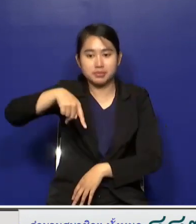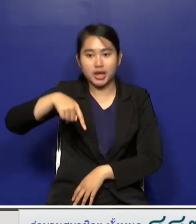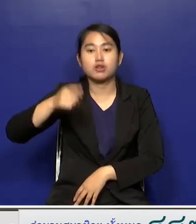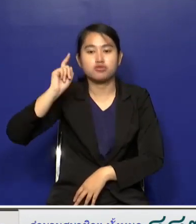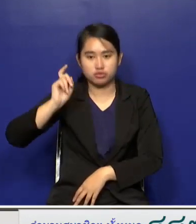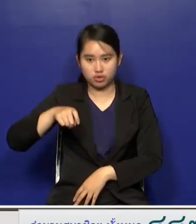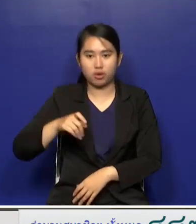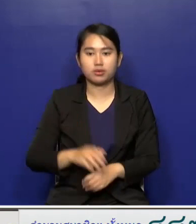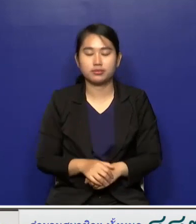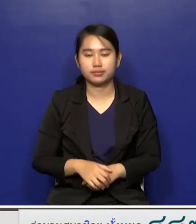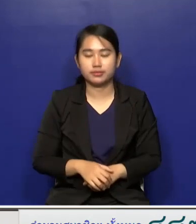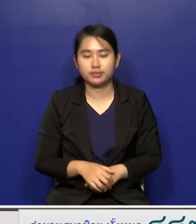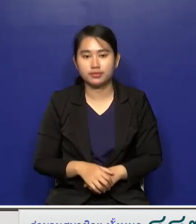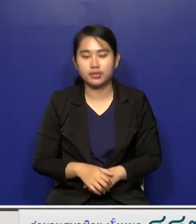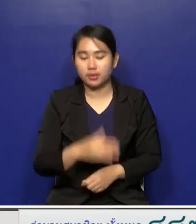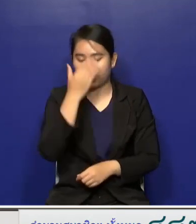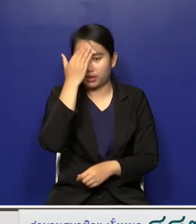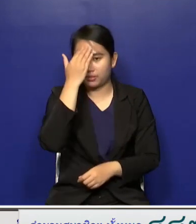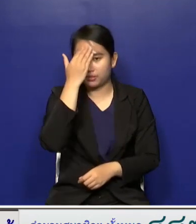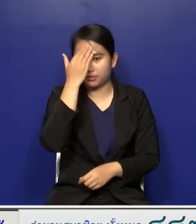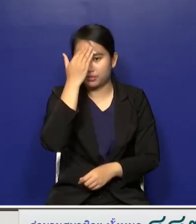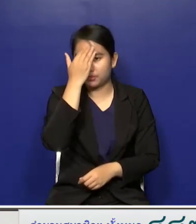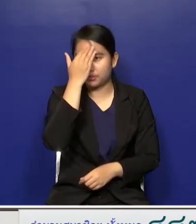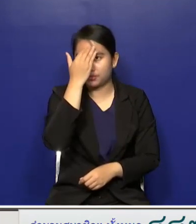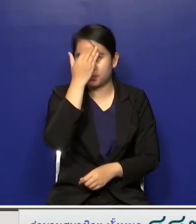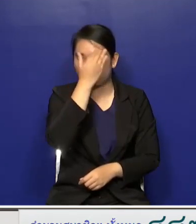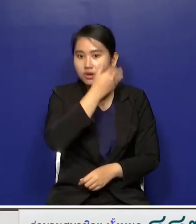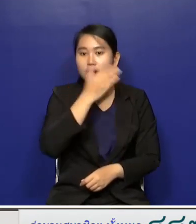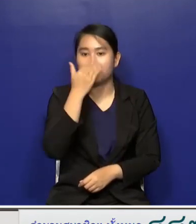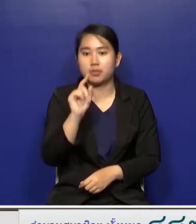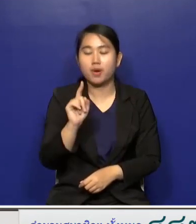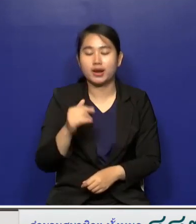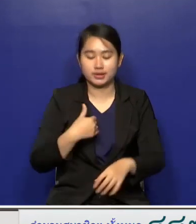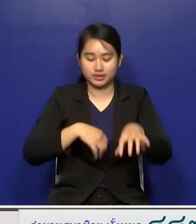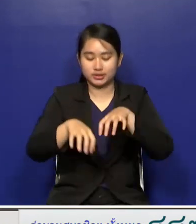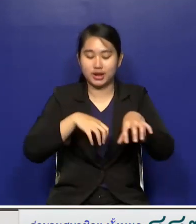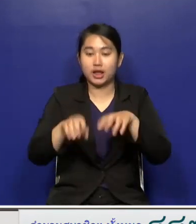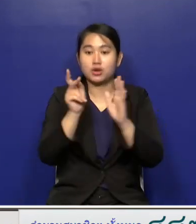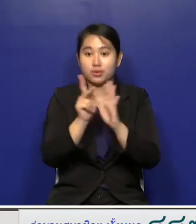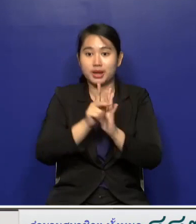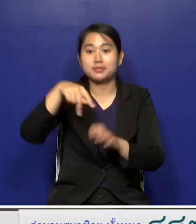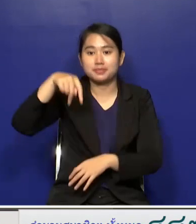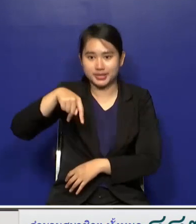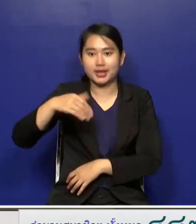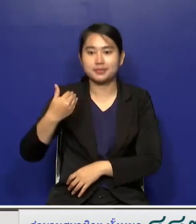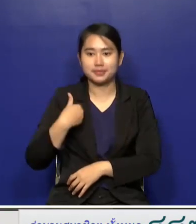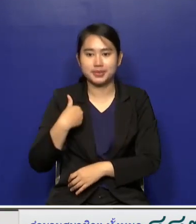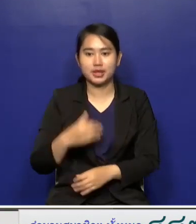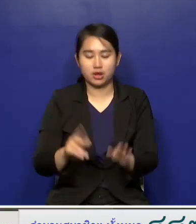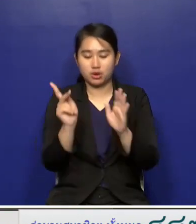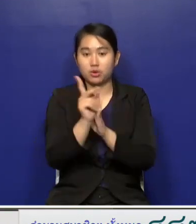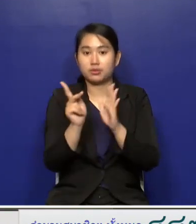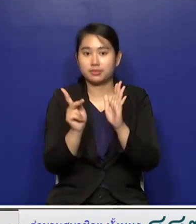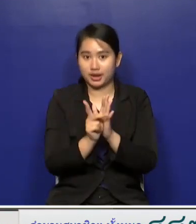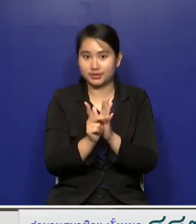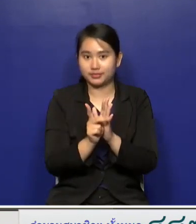ว่าลักษณะทั่วไปเพื่อให้เกิดระบบที่มีการจัดการมีกฎหมายพิเศษไม่ว่าจะเป็นกฎหมายเรื่อง